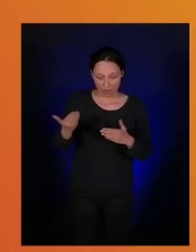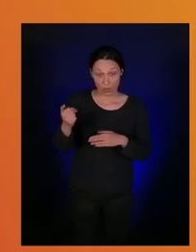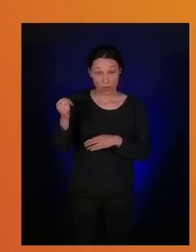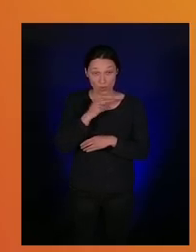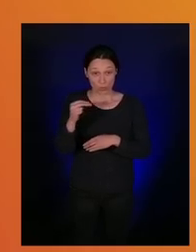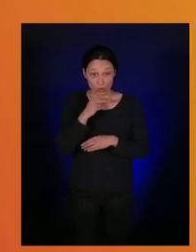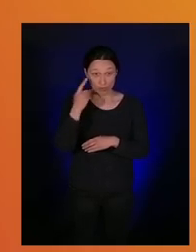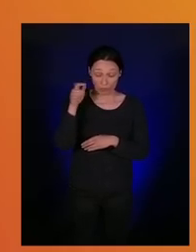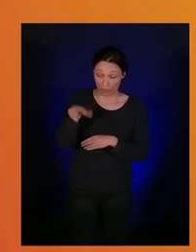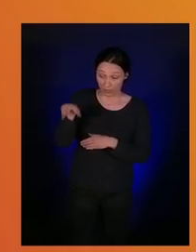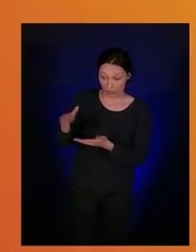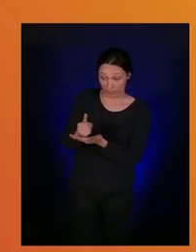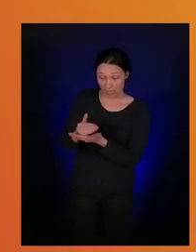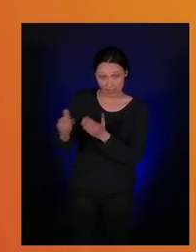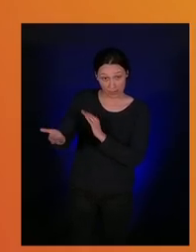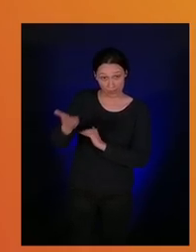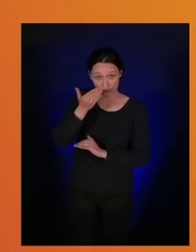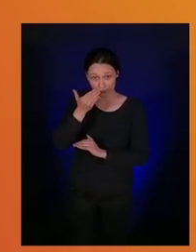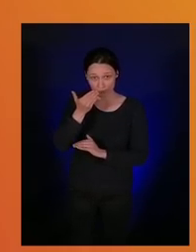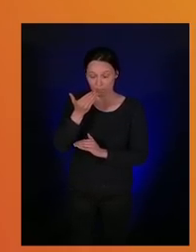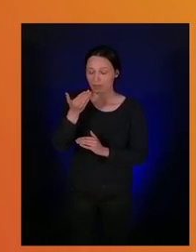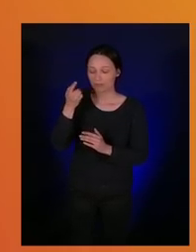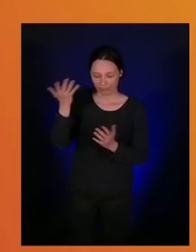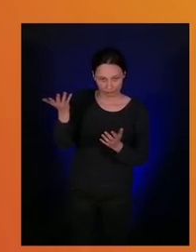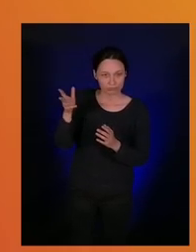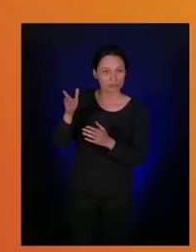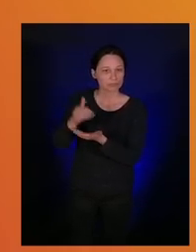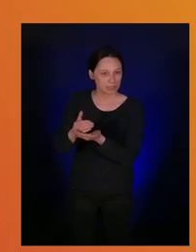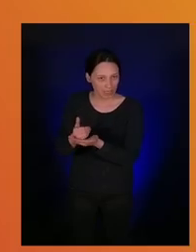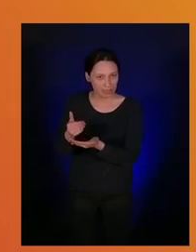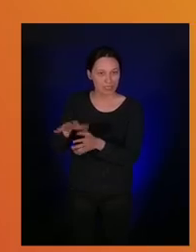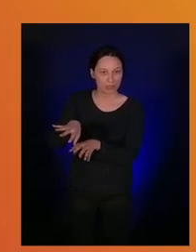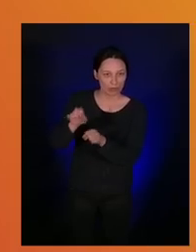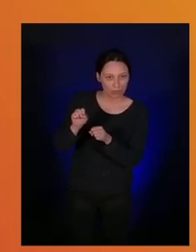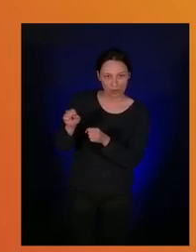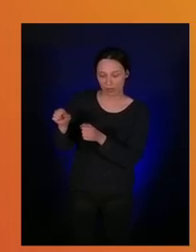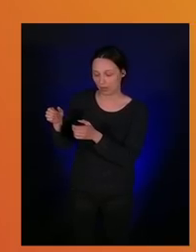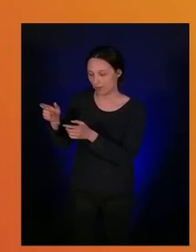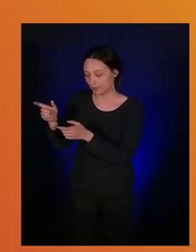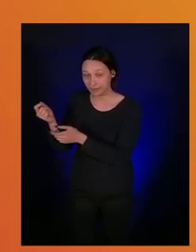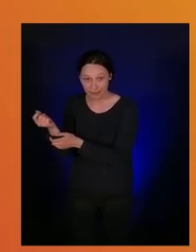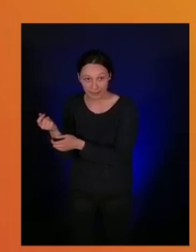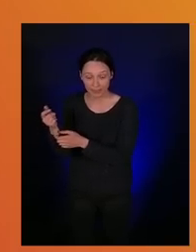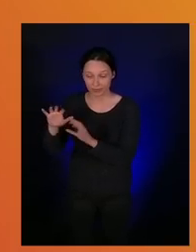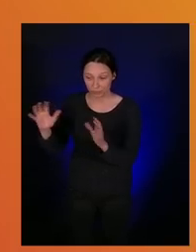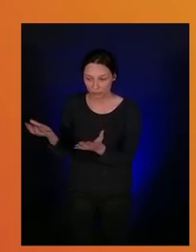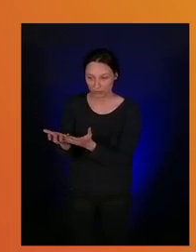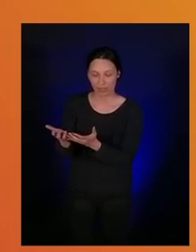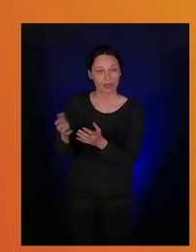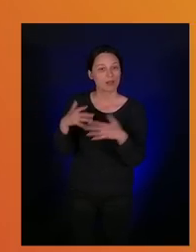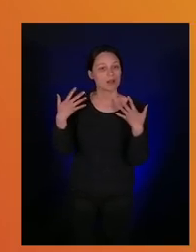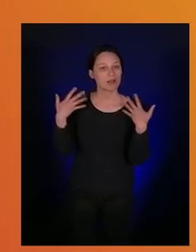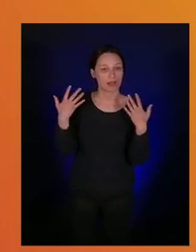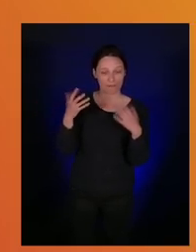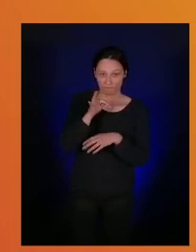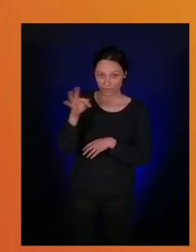pour les salariés est celle du social, de l'emploi et des salaires. La CGT Air France considère que la régulation du trafic aérien